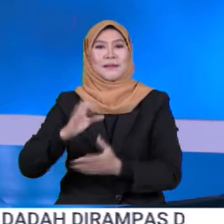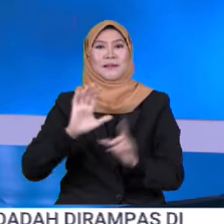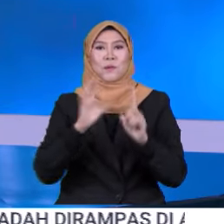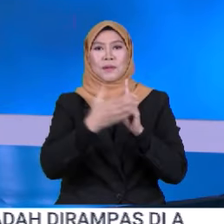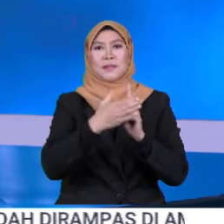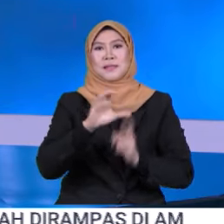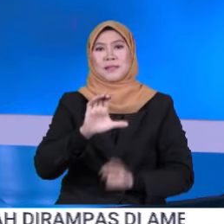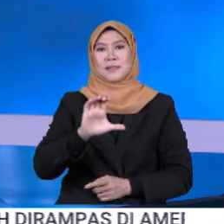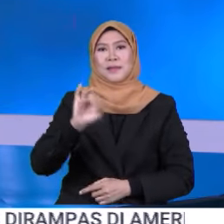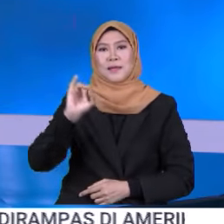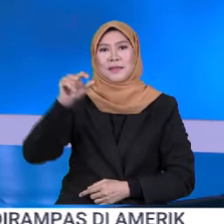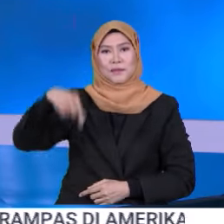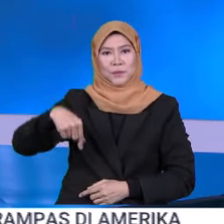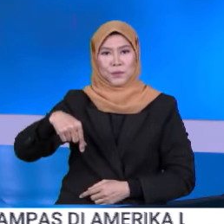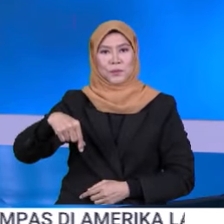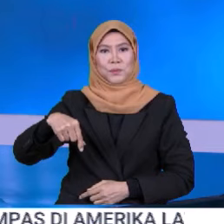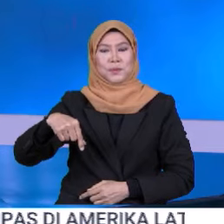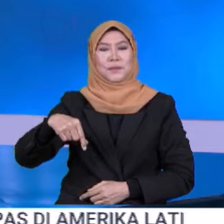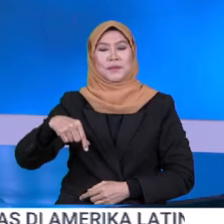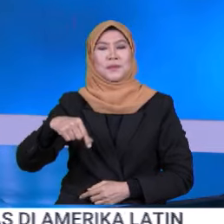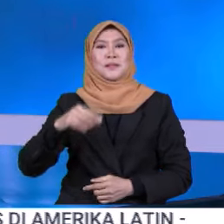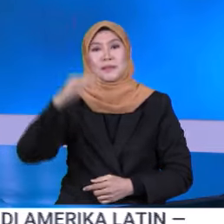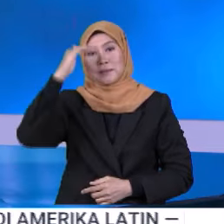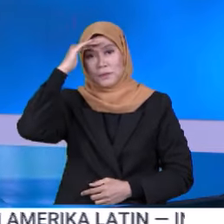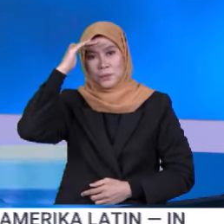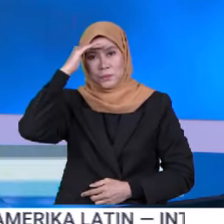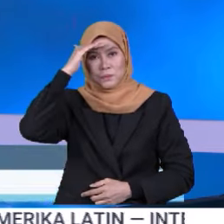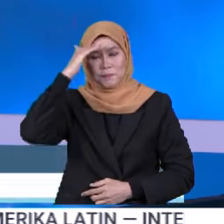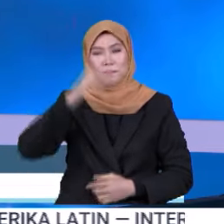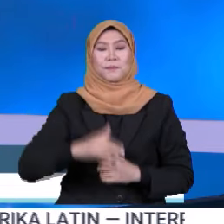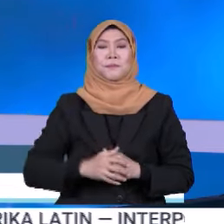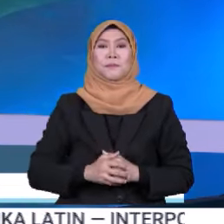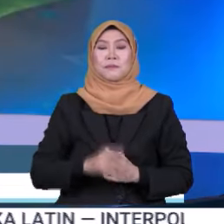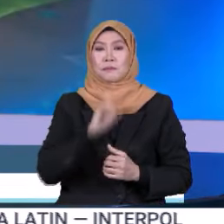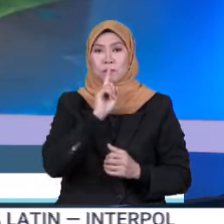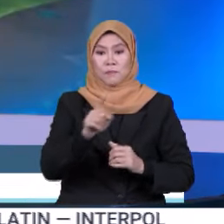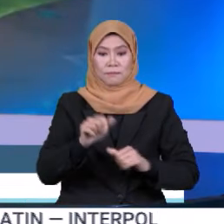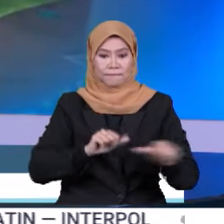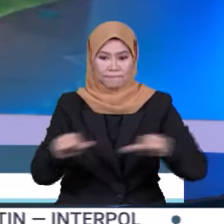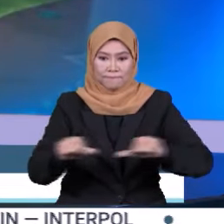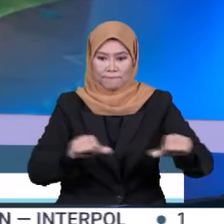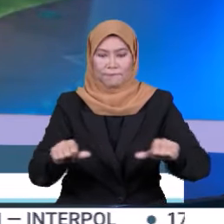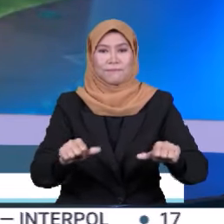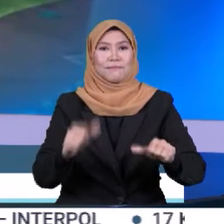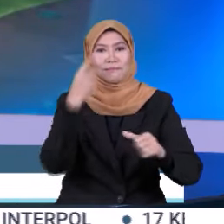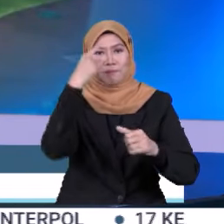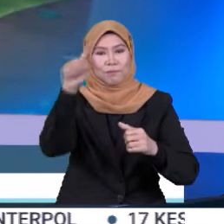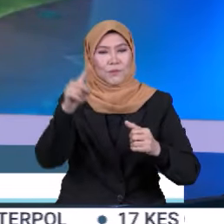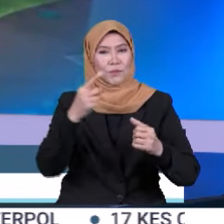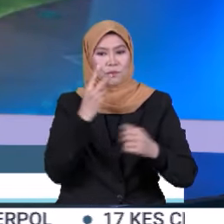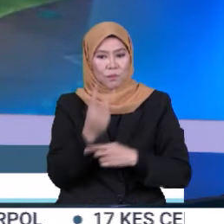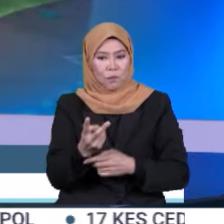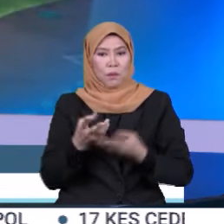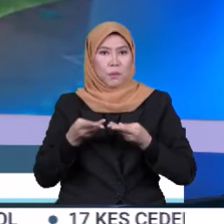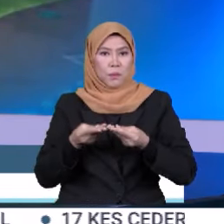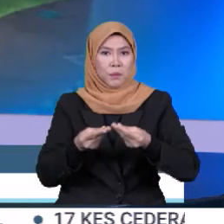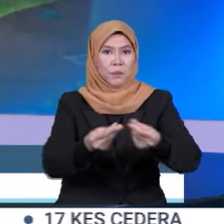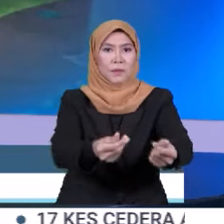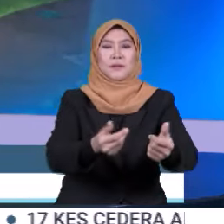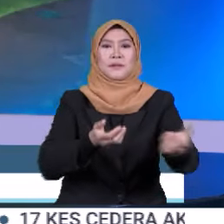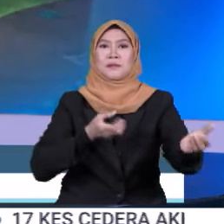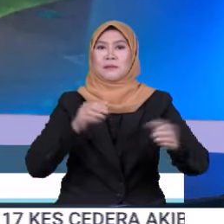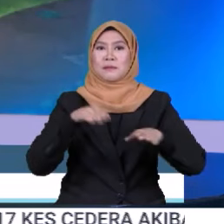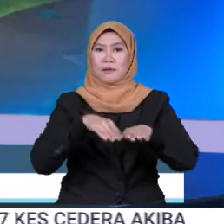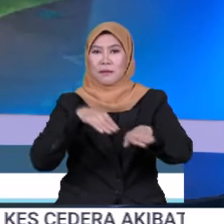Kuarantin CIQ Bangunan Sultan Iskandar BSI Johor Bahru. Justru langkah proaktif diambil bagi melancarkan aliran trafik keluar masuk